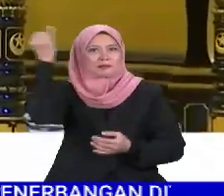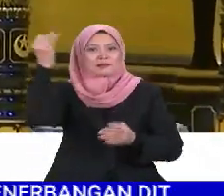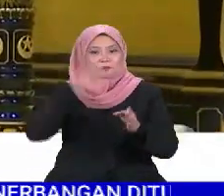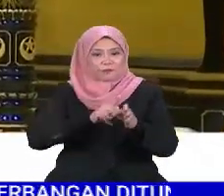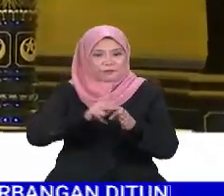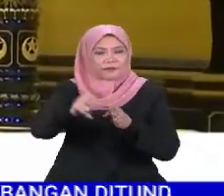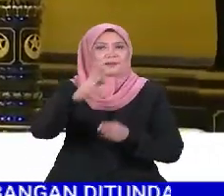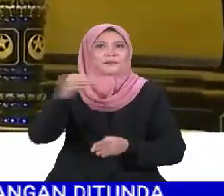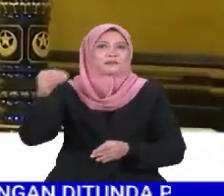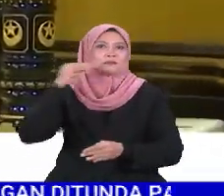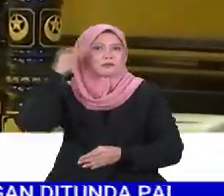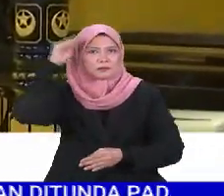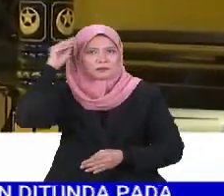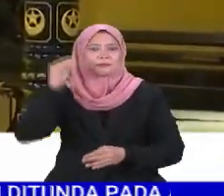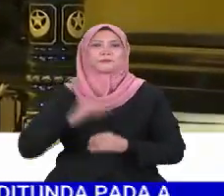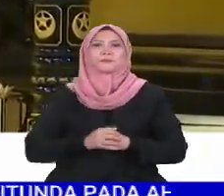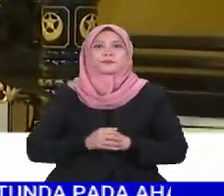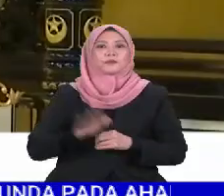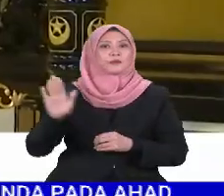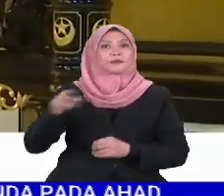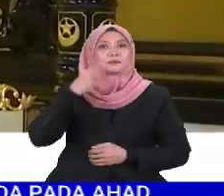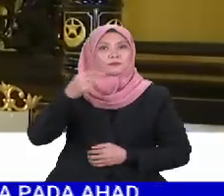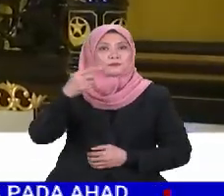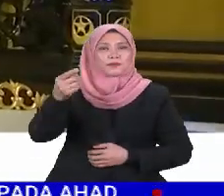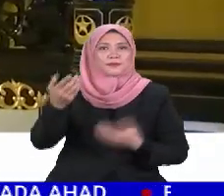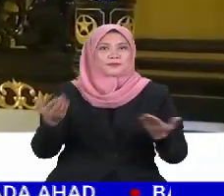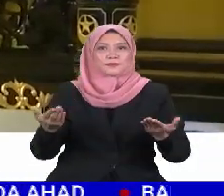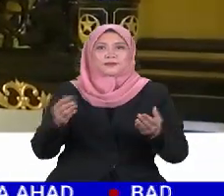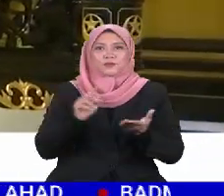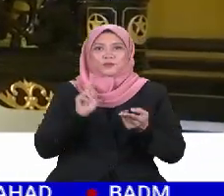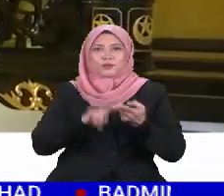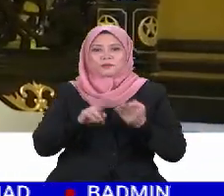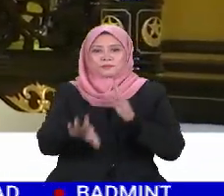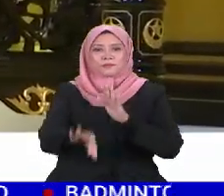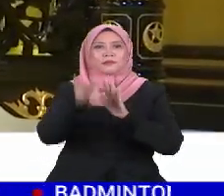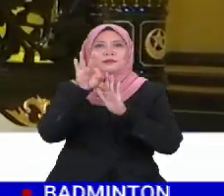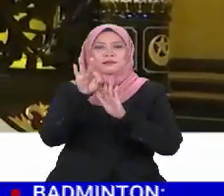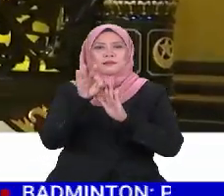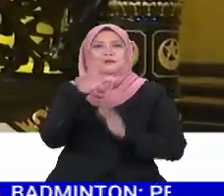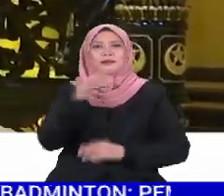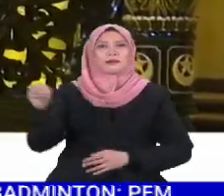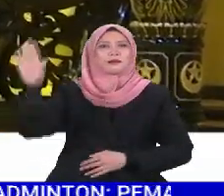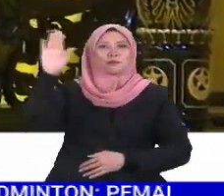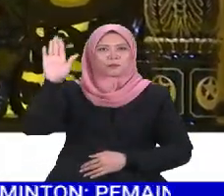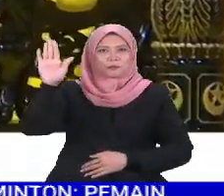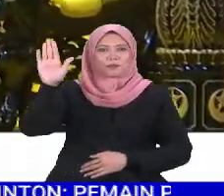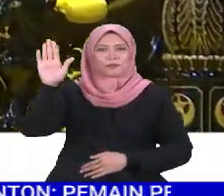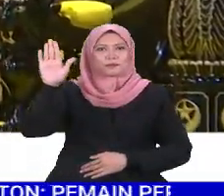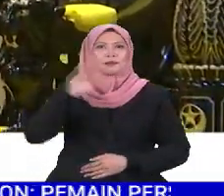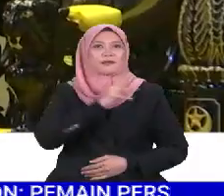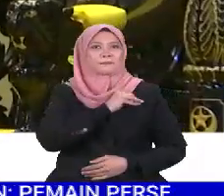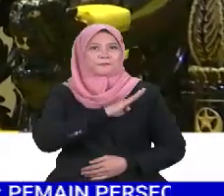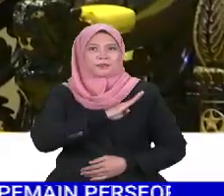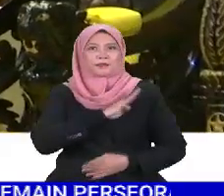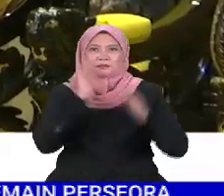dan matang. Baginda bertitah demikian pada Majlis Istiadat Pengguniaan Surat Cara Pelantikan dan mengangkat sumpah jawatan Menteri